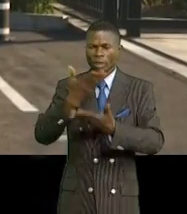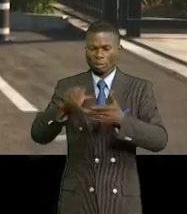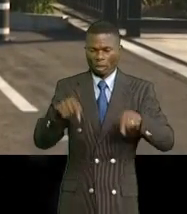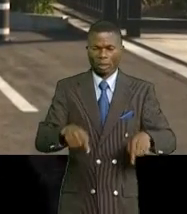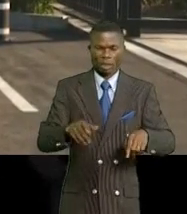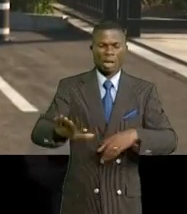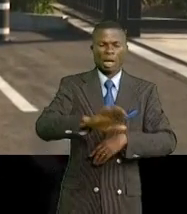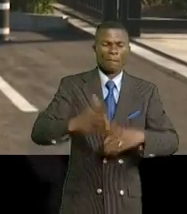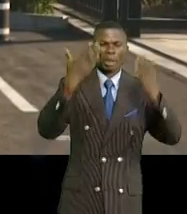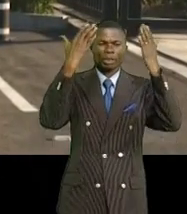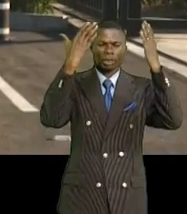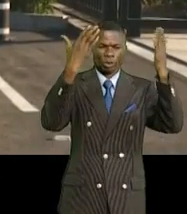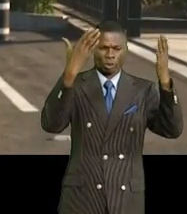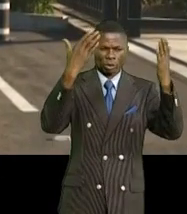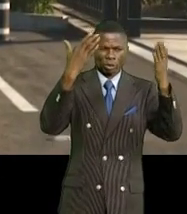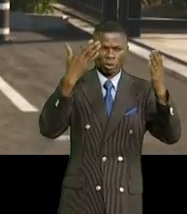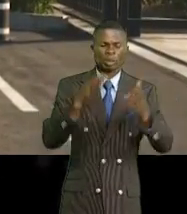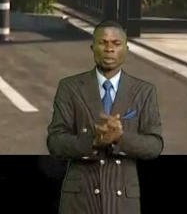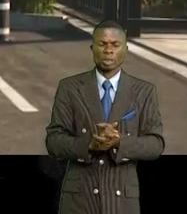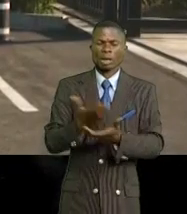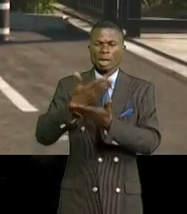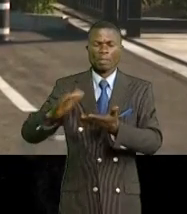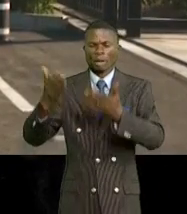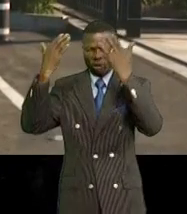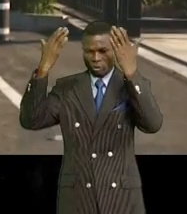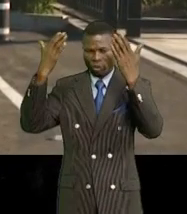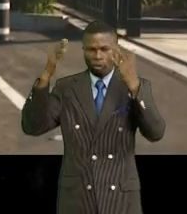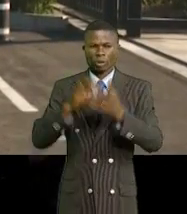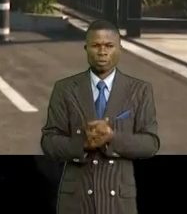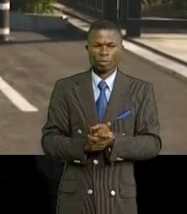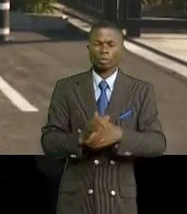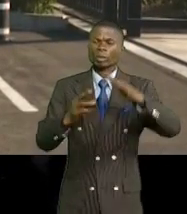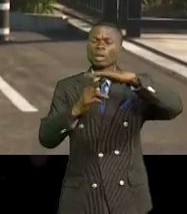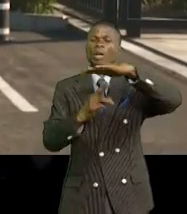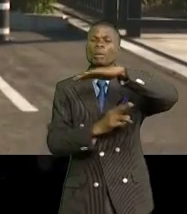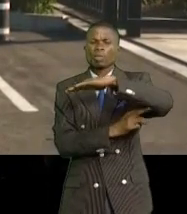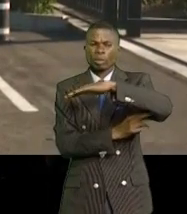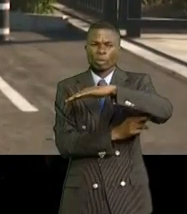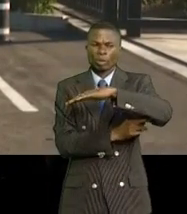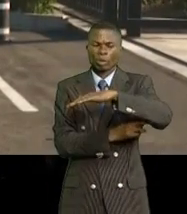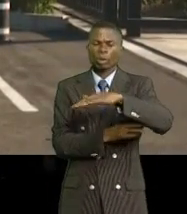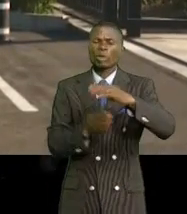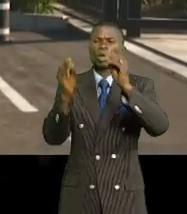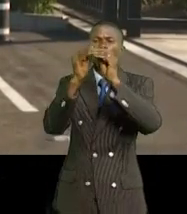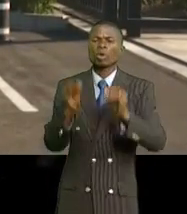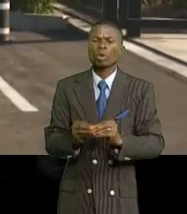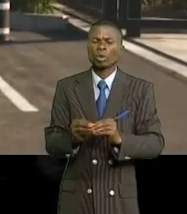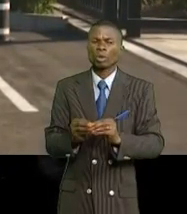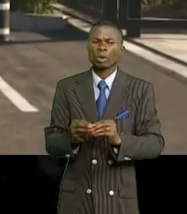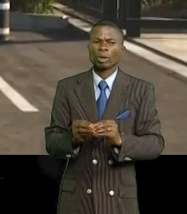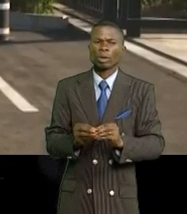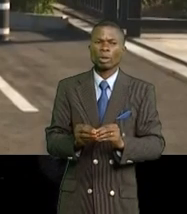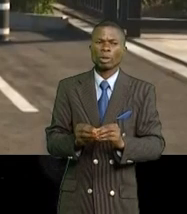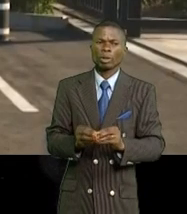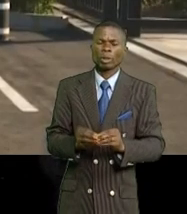ici, en Zambie, Kazungwa du parti Zambie. Écoute, le pont a coûté plus ou moins